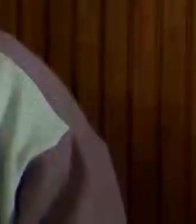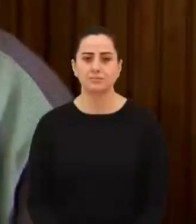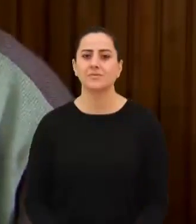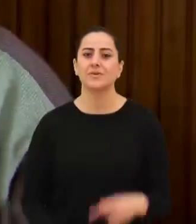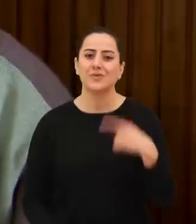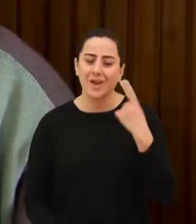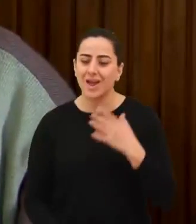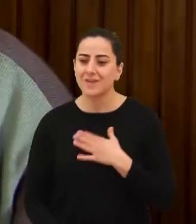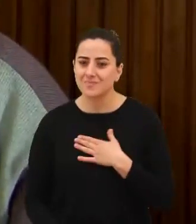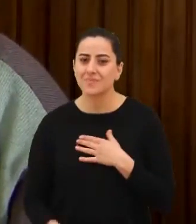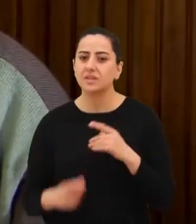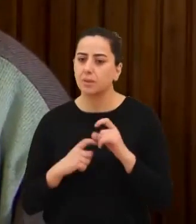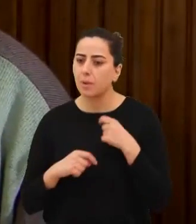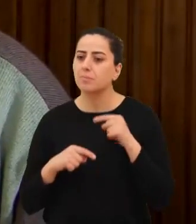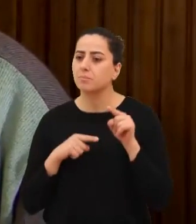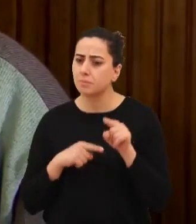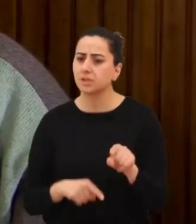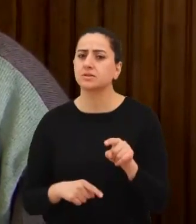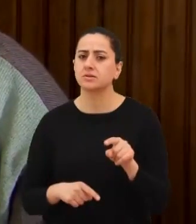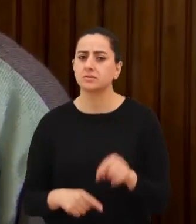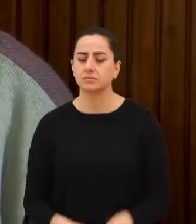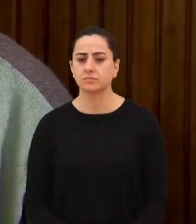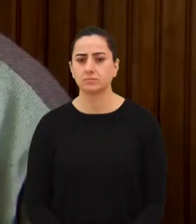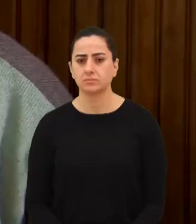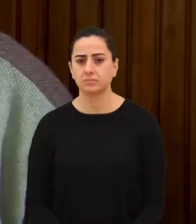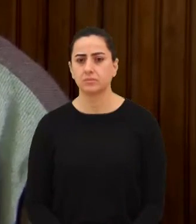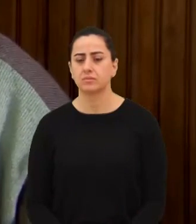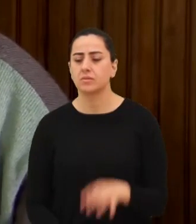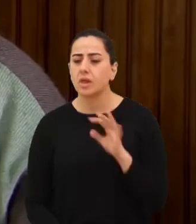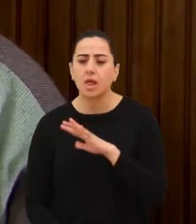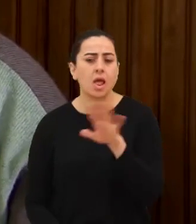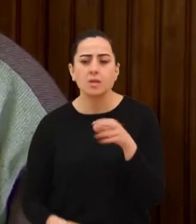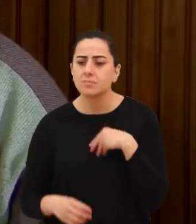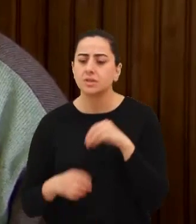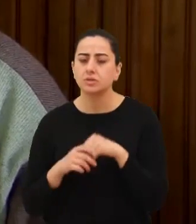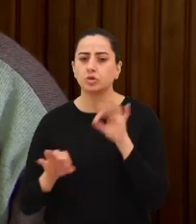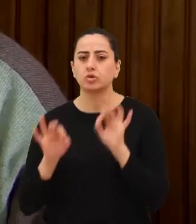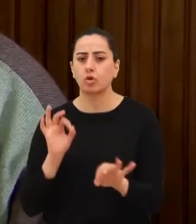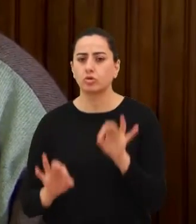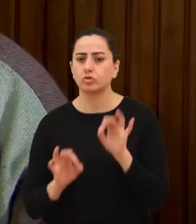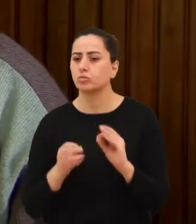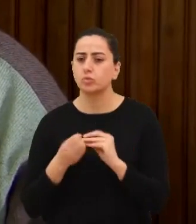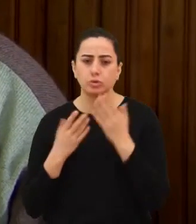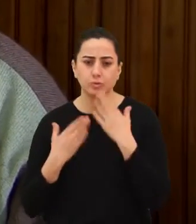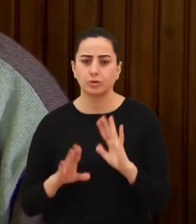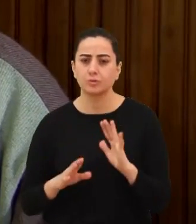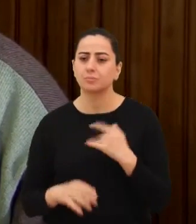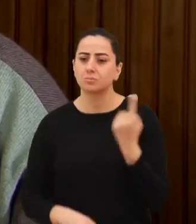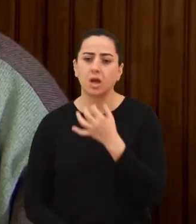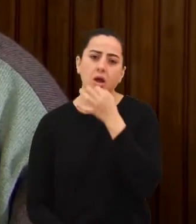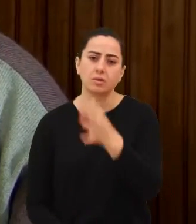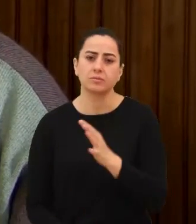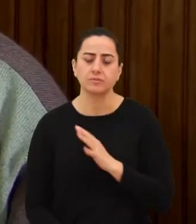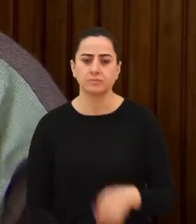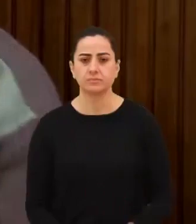Yamanım, Zarp Bey'in peşindeyim efendim. Attığı her adımı kontrol ediyorum efendim. Size bildireceğim.